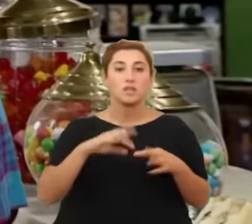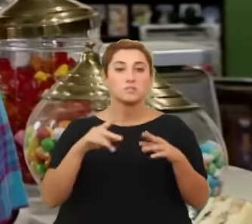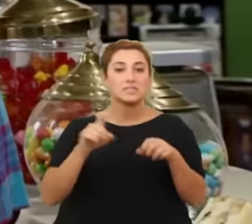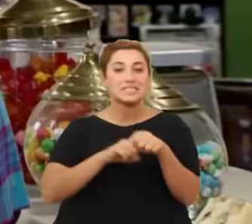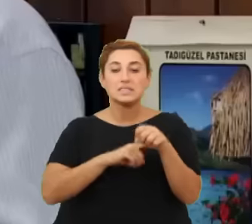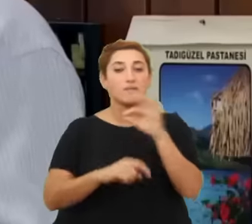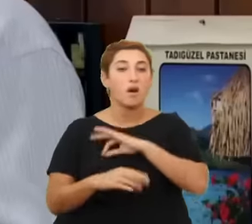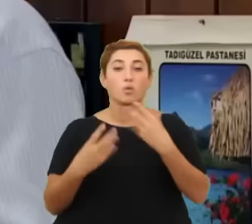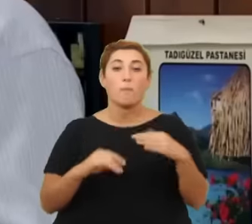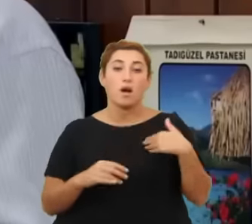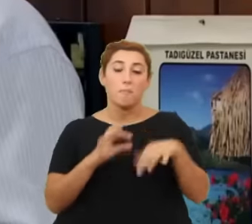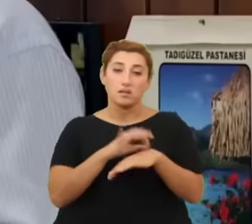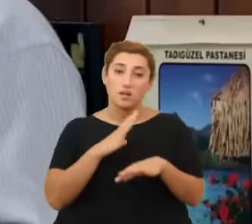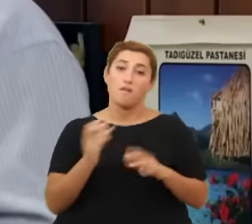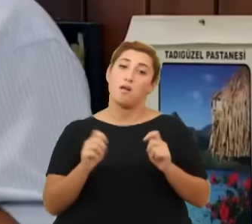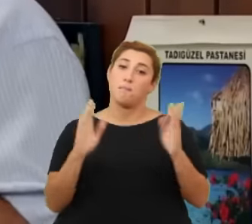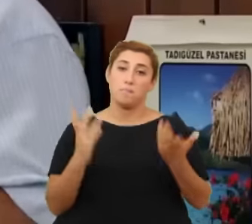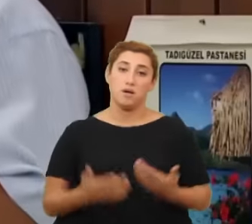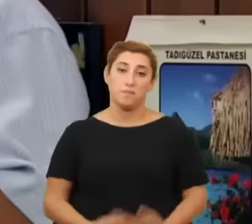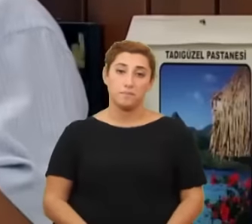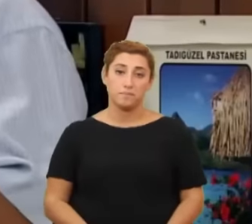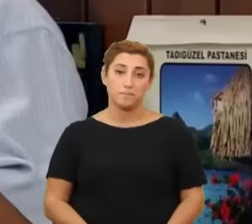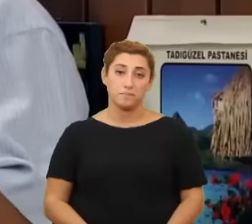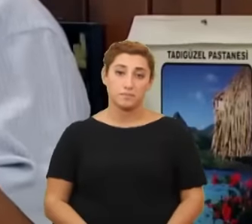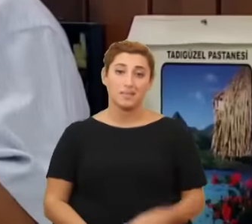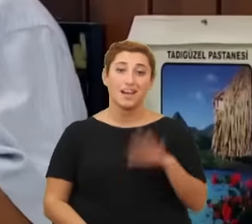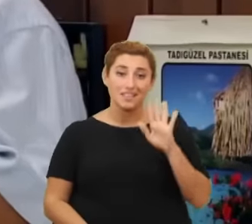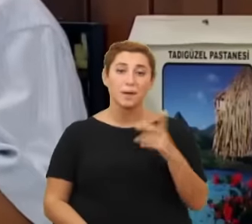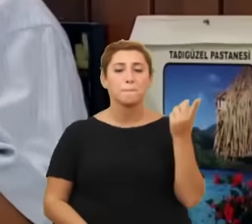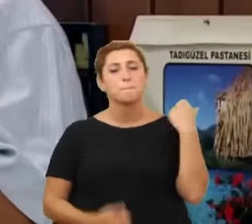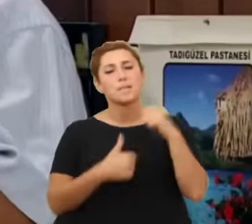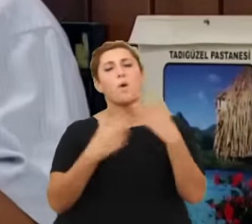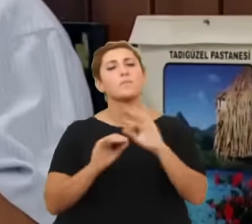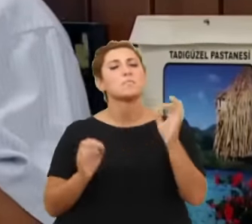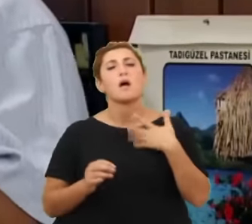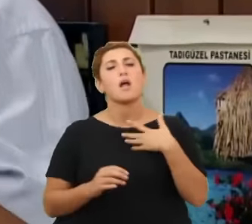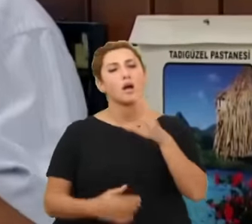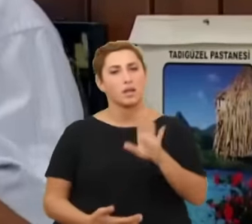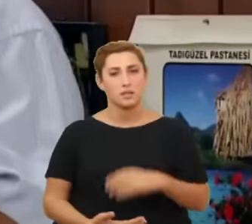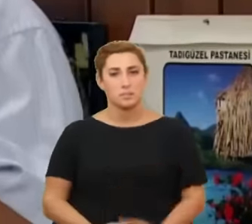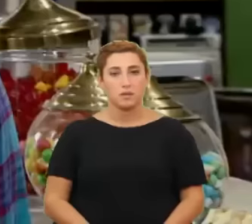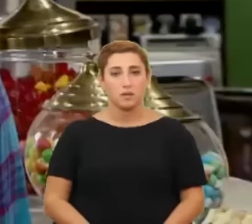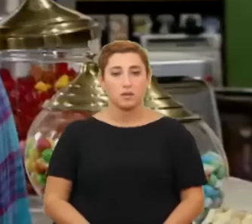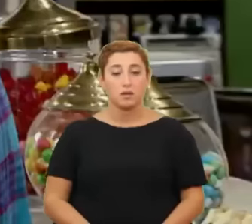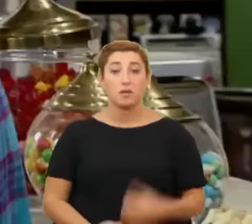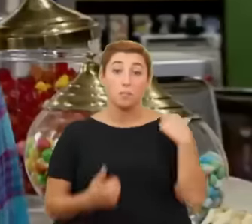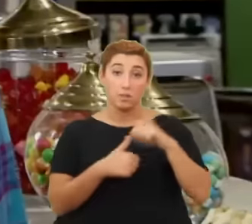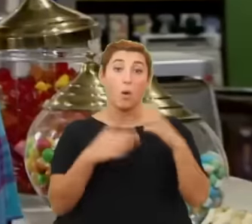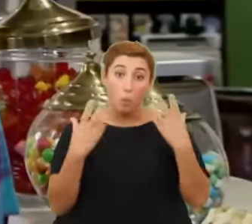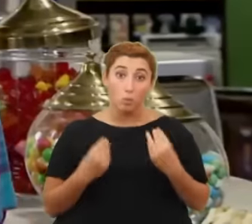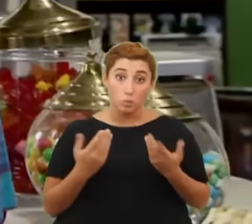sinir yaramaz. Yapma ya. De zaten bir daha olmaz hiç merak etme sen. Zaten olursa